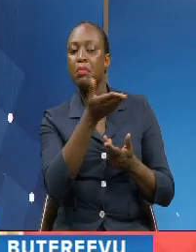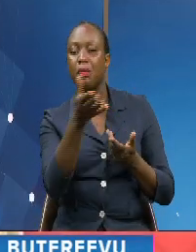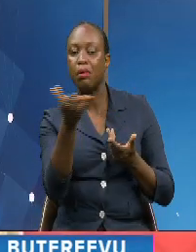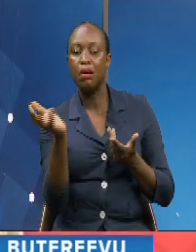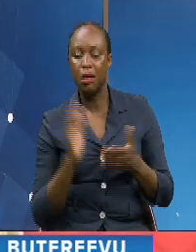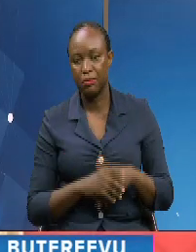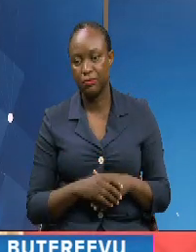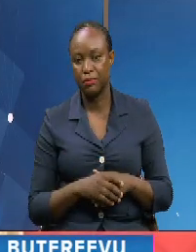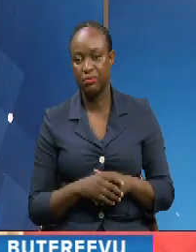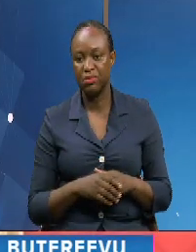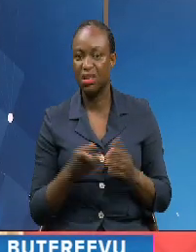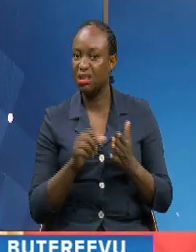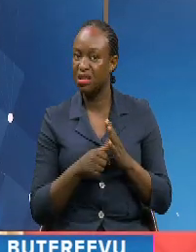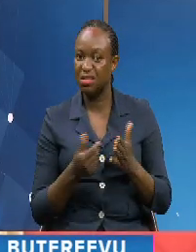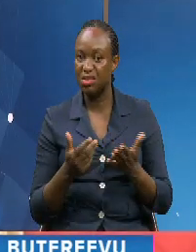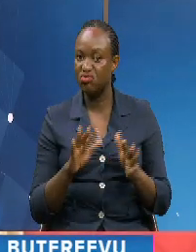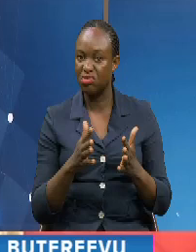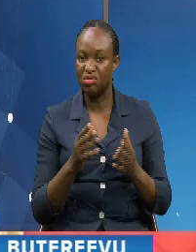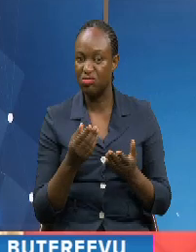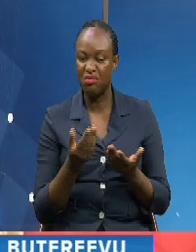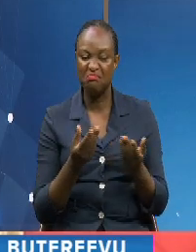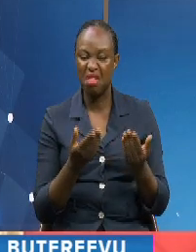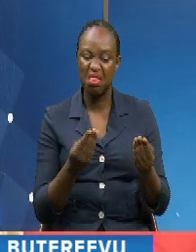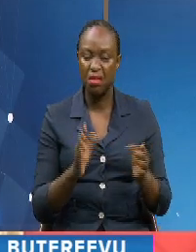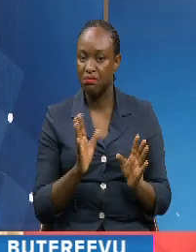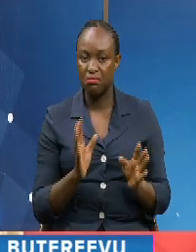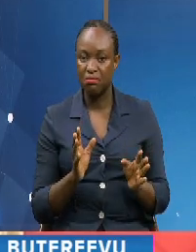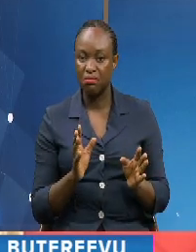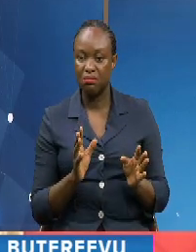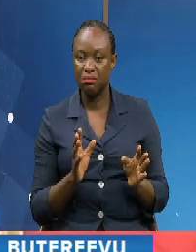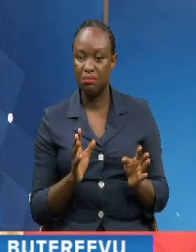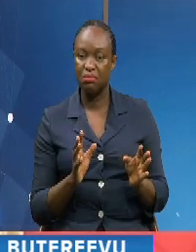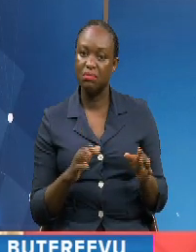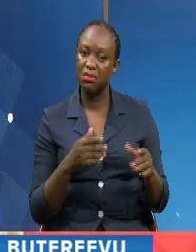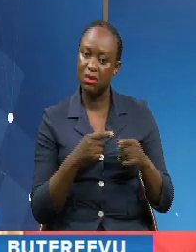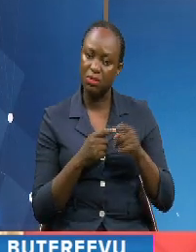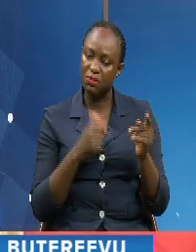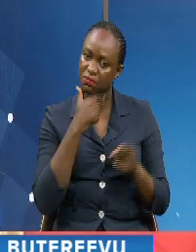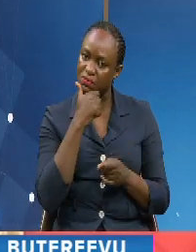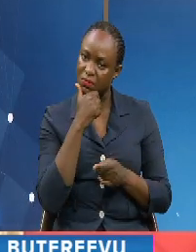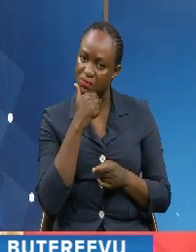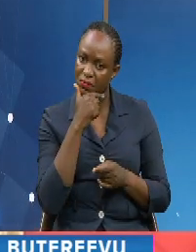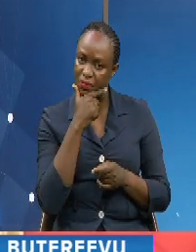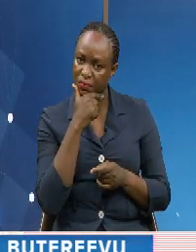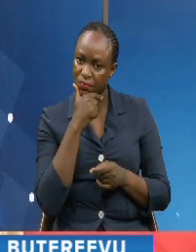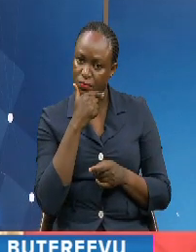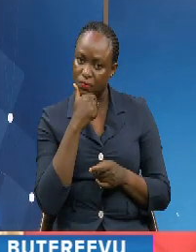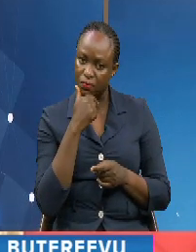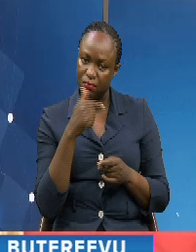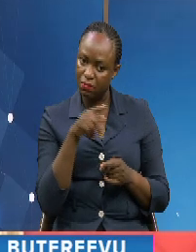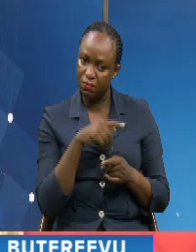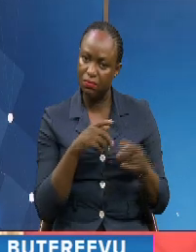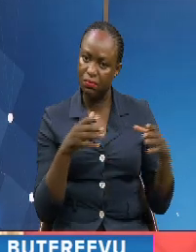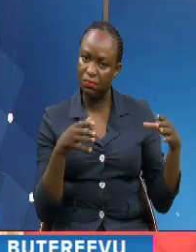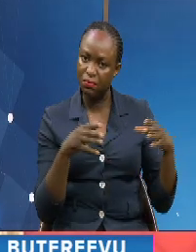lightly. This is unjust enrichment by a pastor from these poor unsuspecting pastors. They may